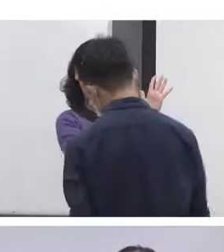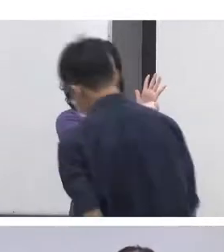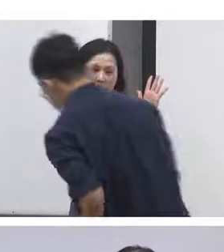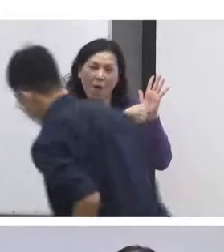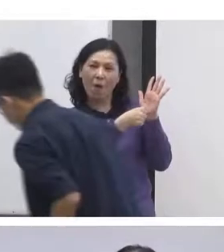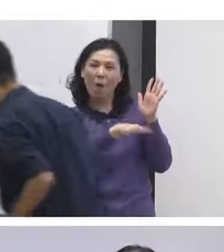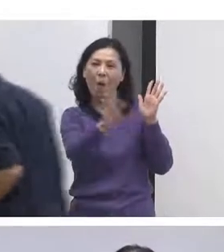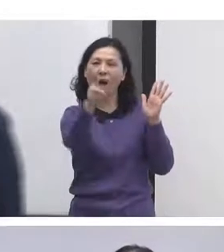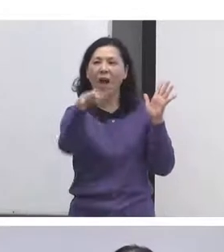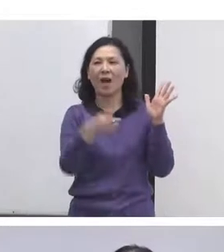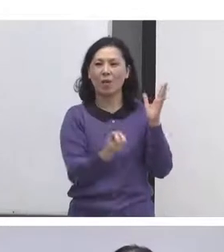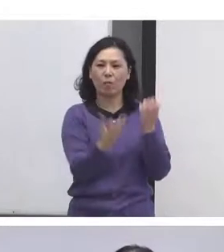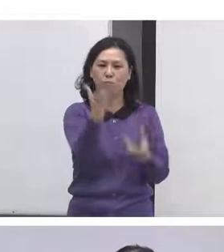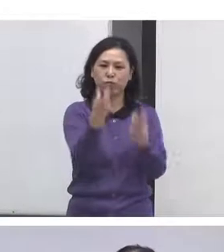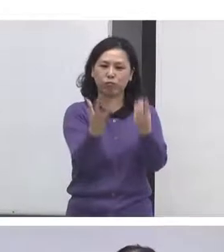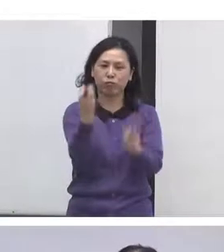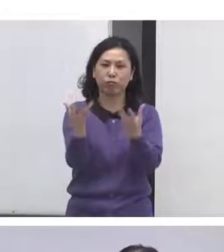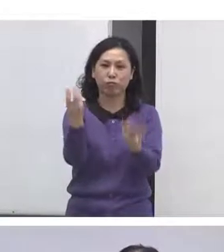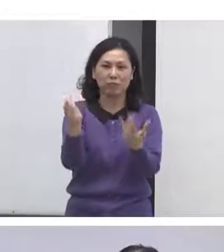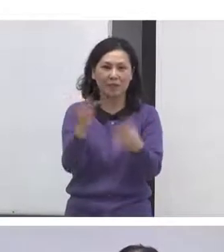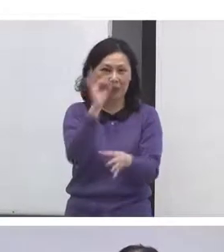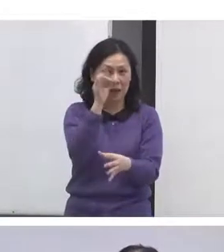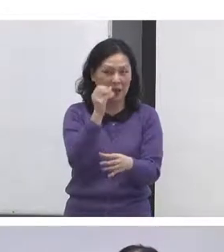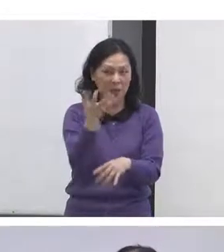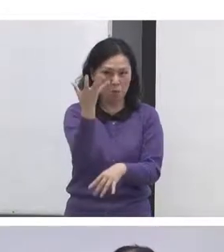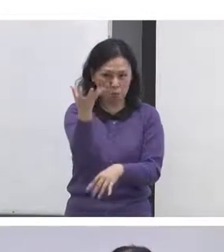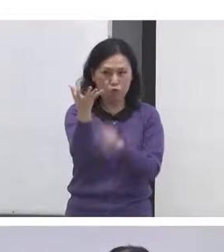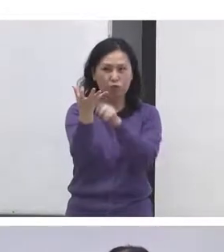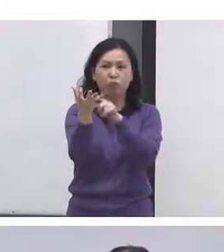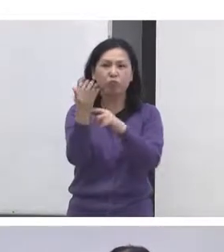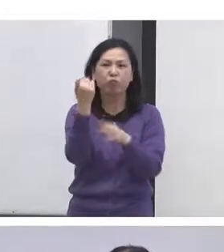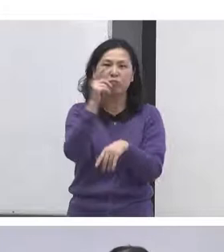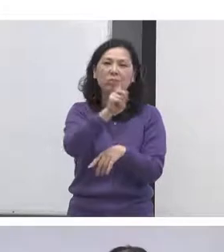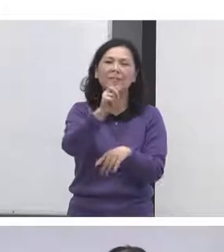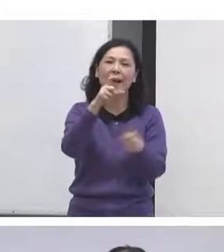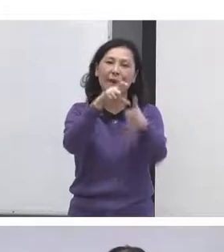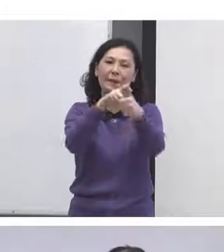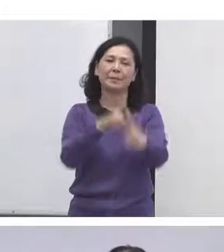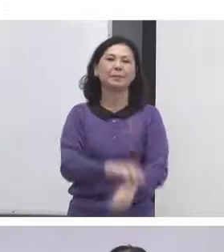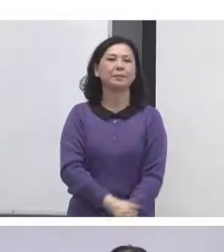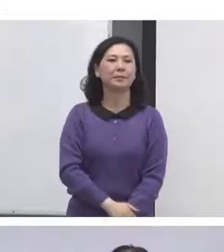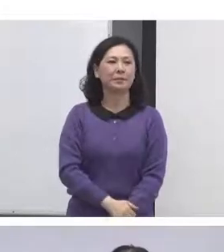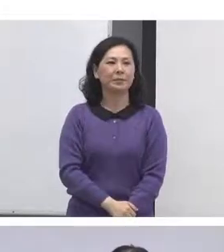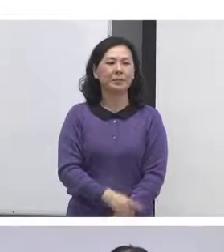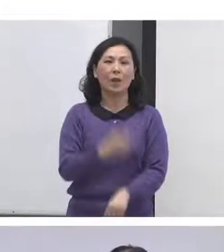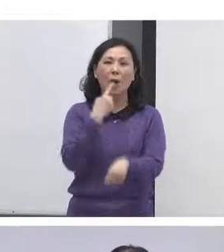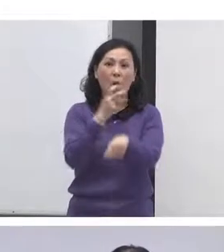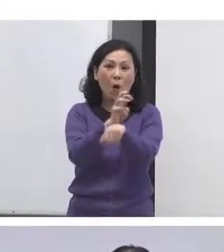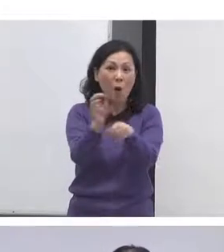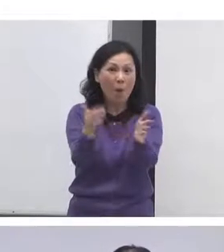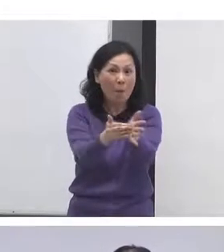OK。还有吗？还有吗？还有吗？三十秒到了吗？